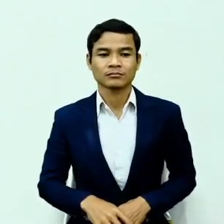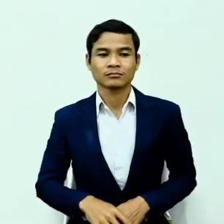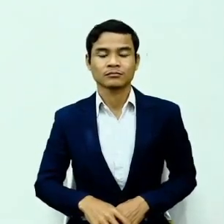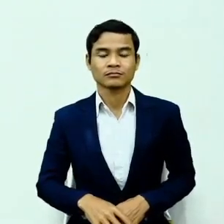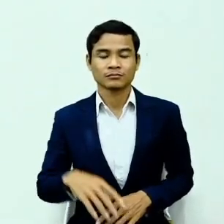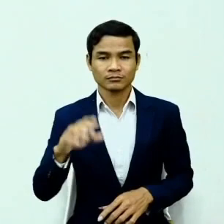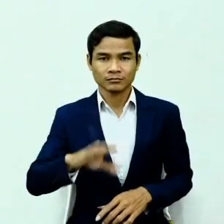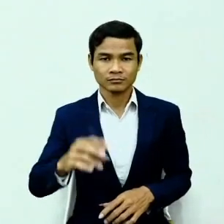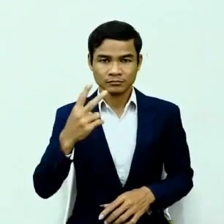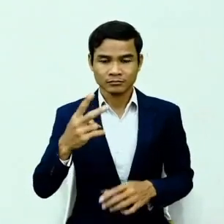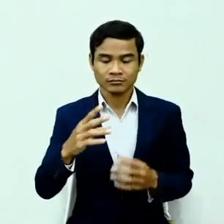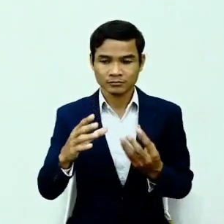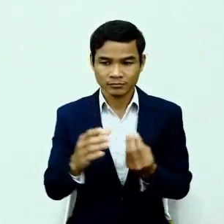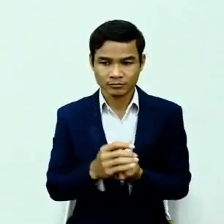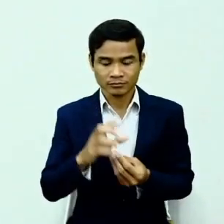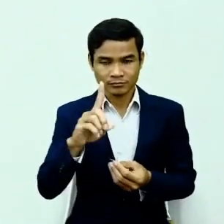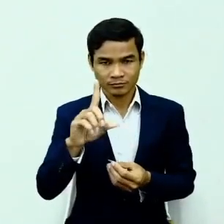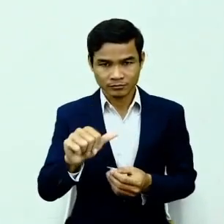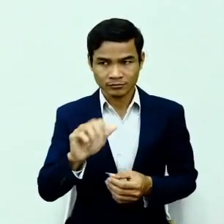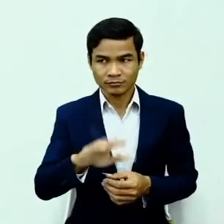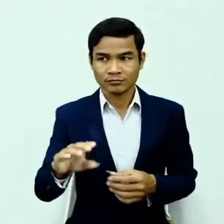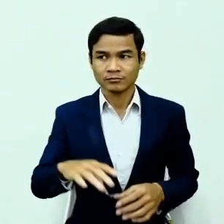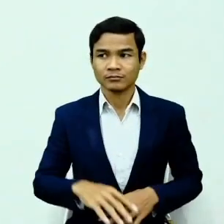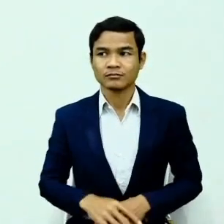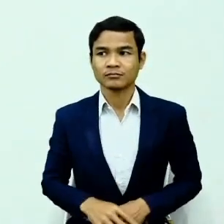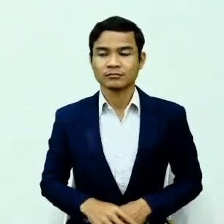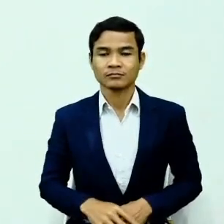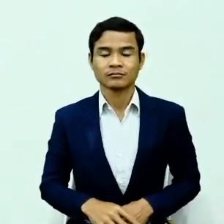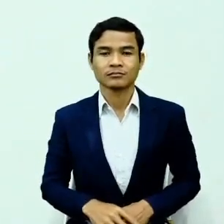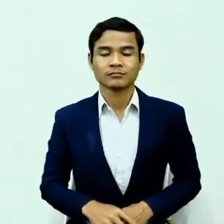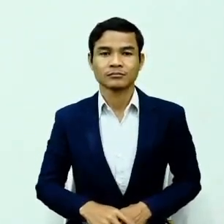chà con mới nát sà rộp cư mười rồi chà